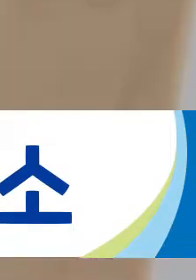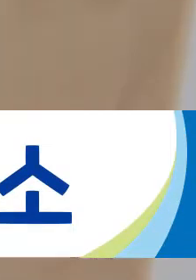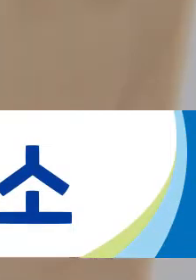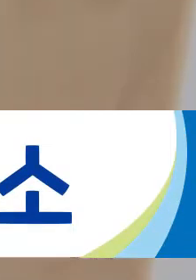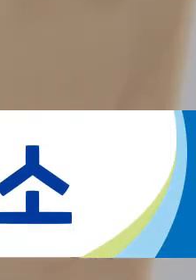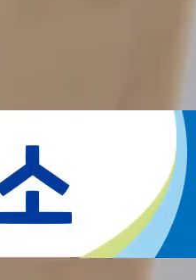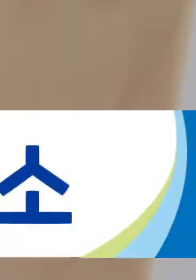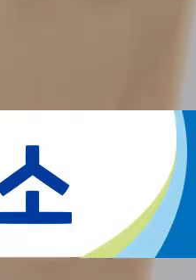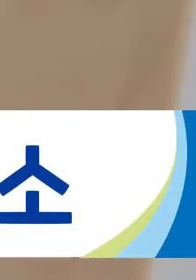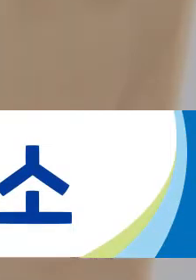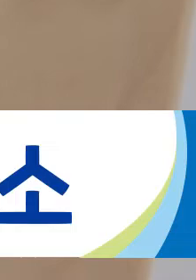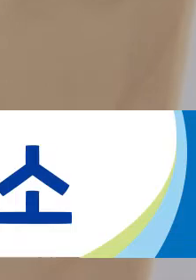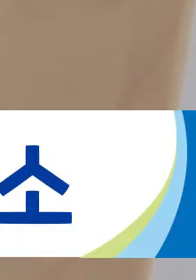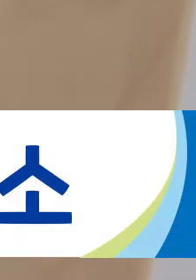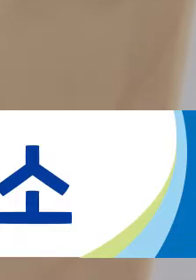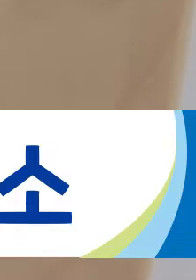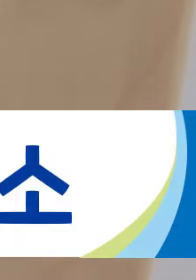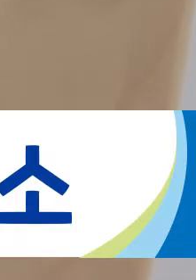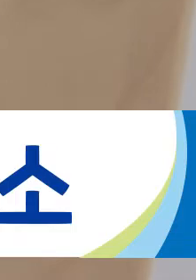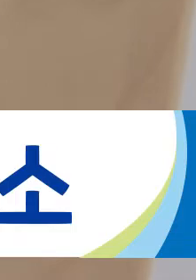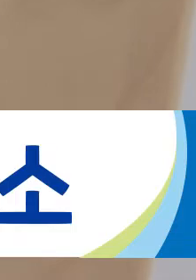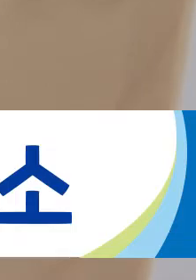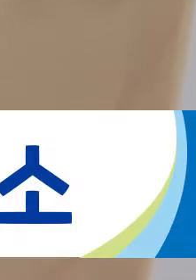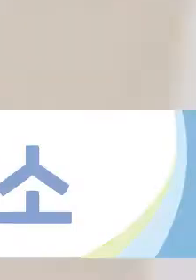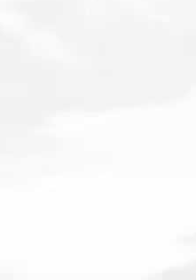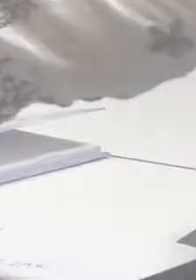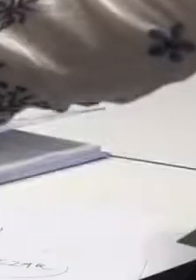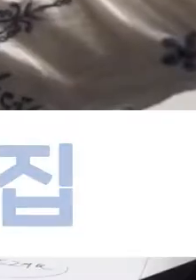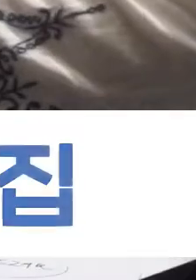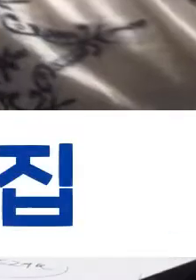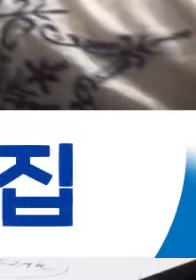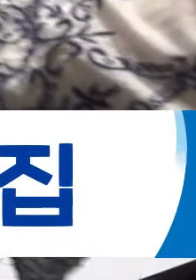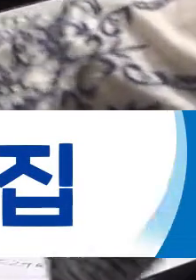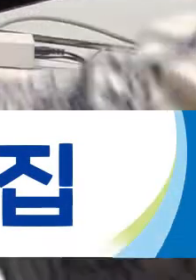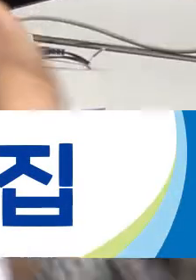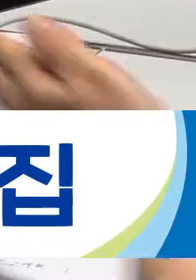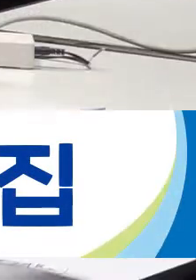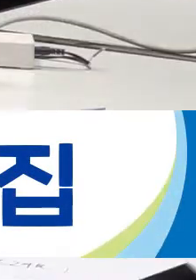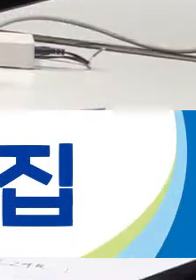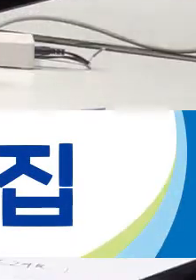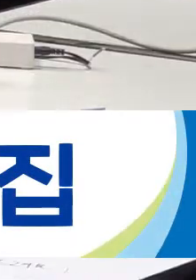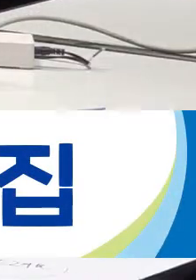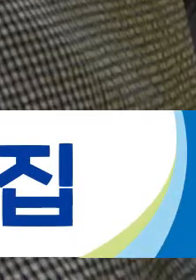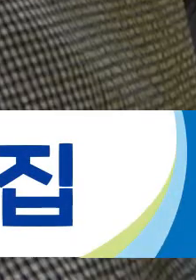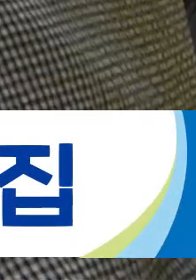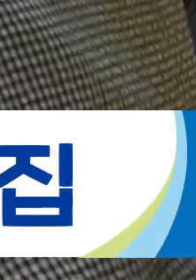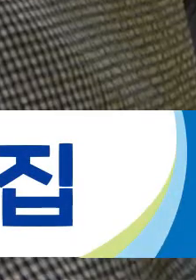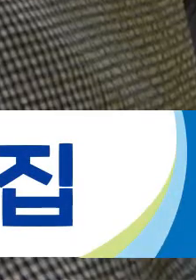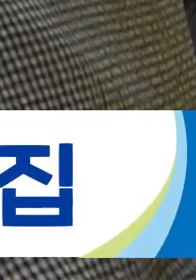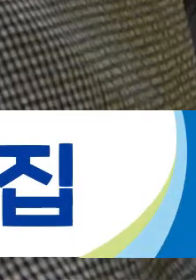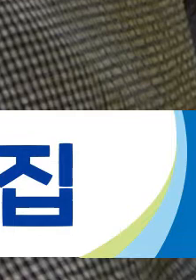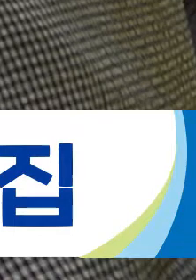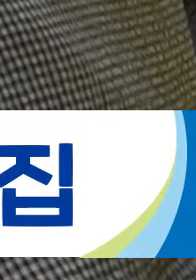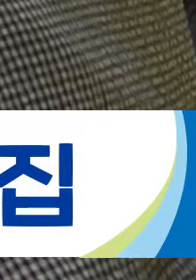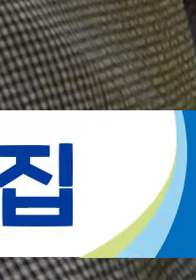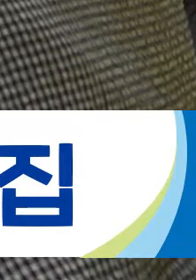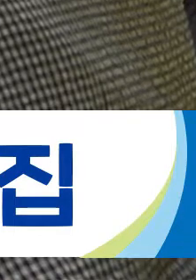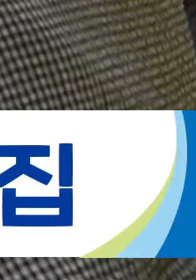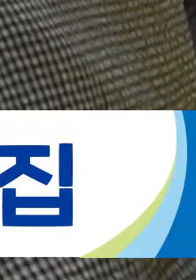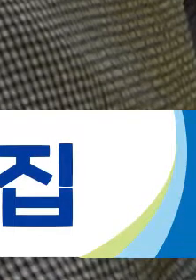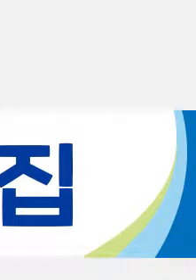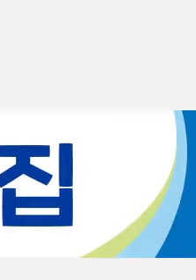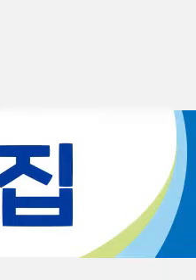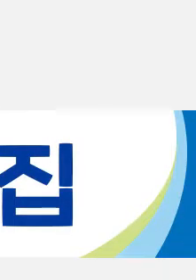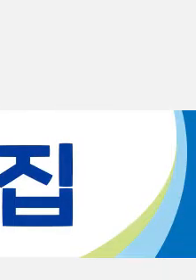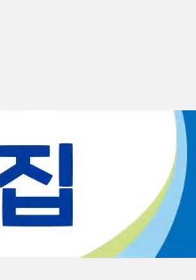리모델링을 마치고 새롭게 문을 열었습니다 지난 10월 25일부터 대학 연기에 테마특강 프로그램에 참여할